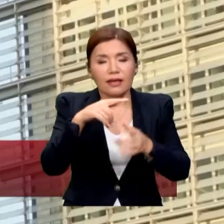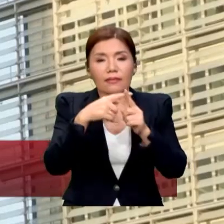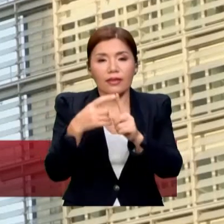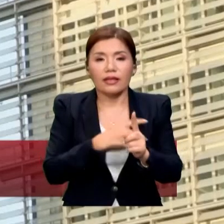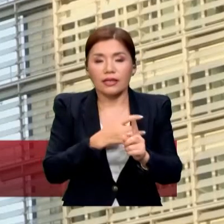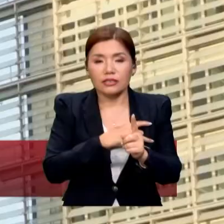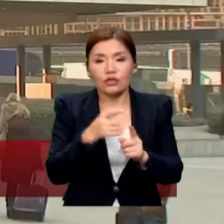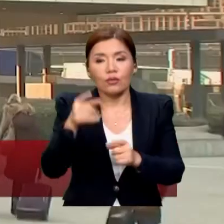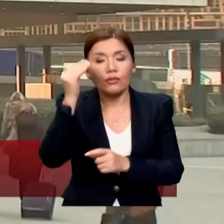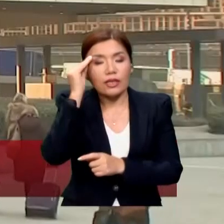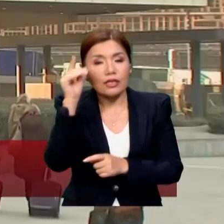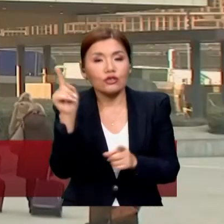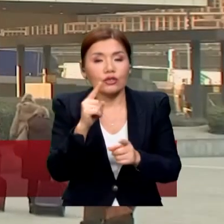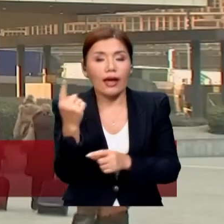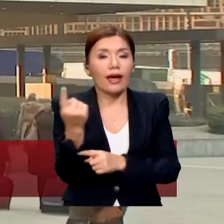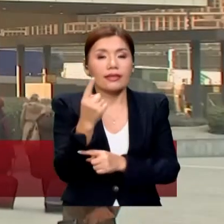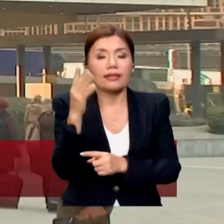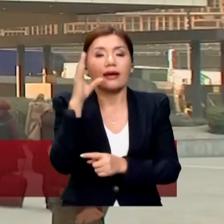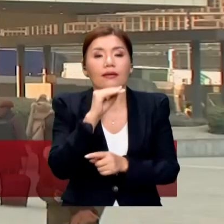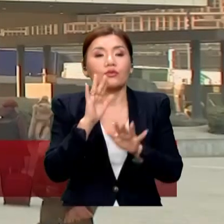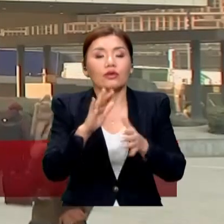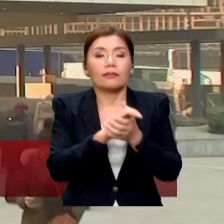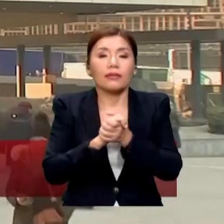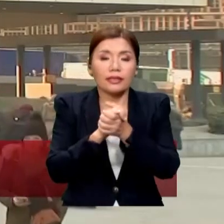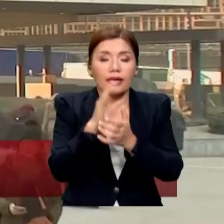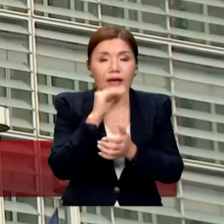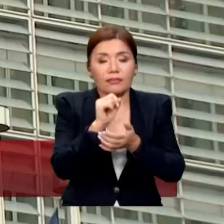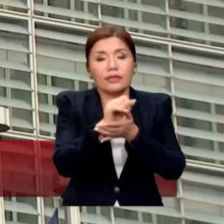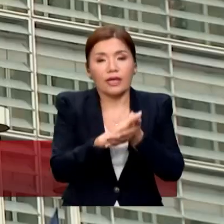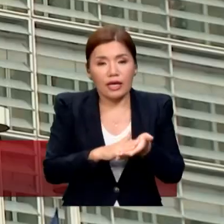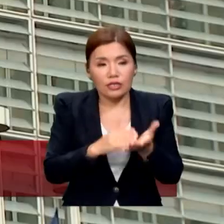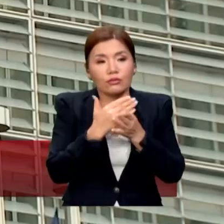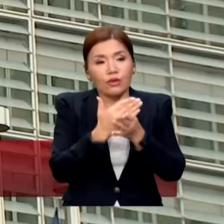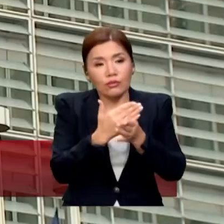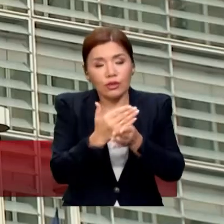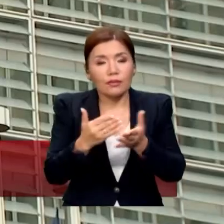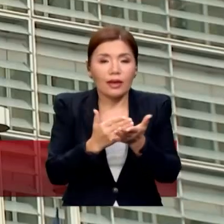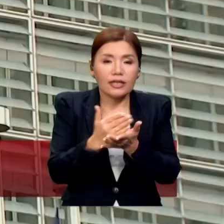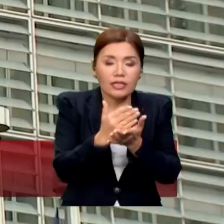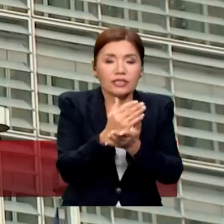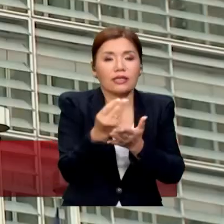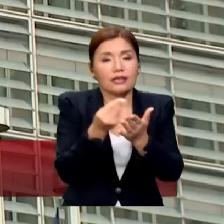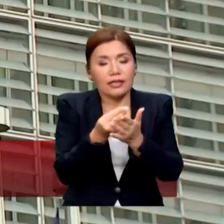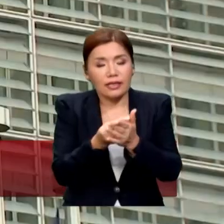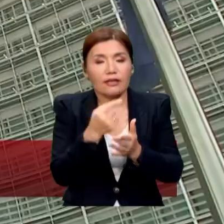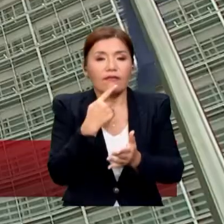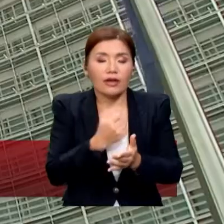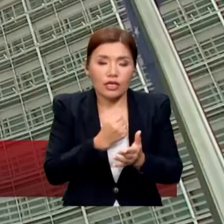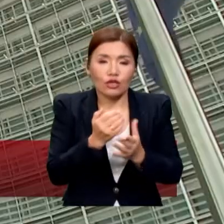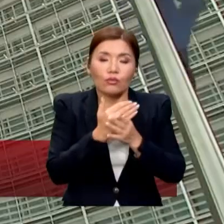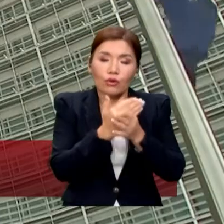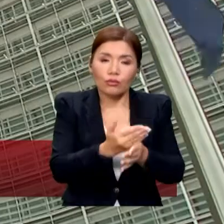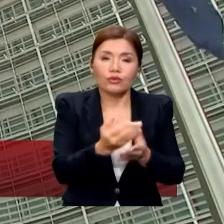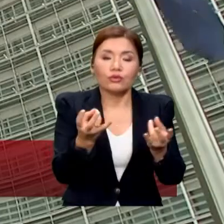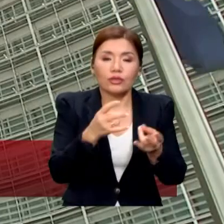В целом, по ее мнению, есть только один способ достичь мира в Украине. Это продолжать оказывать ей политическую, финансовую и военную помощь.